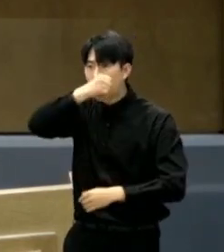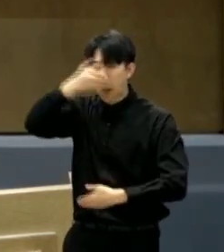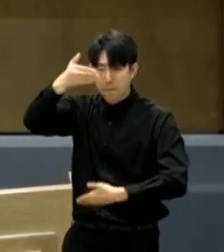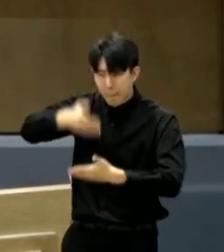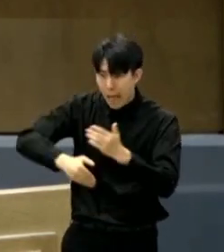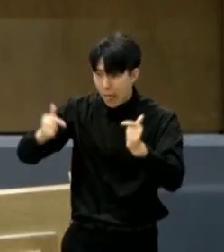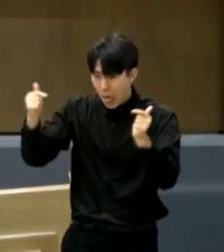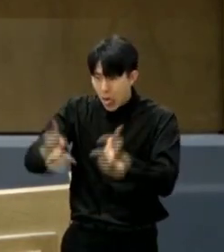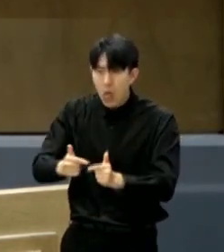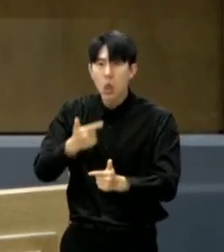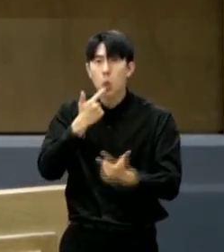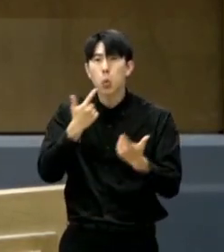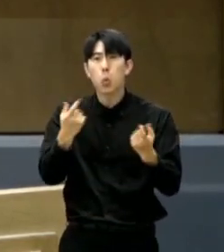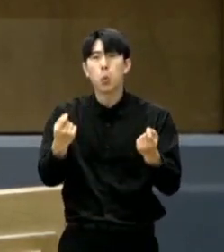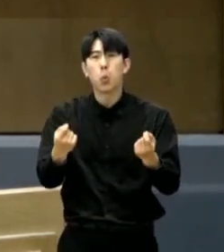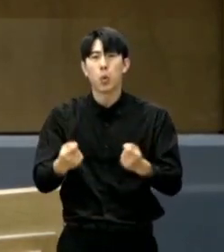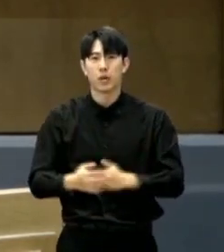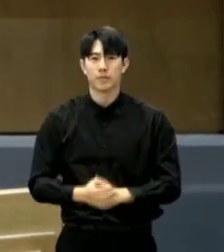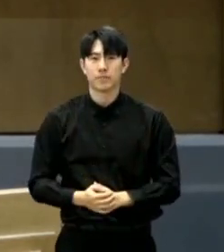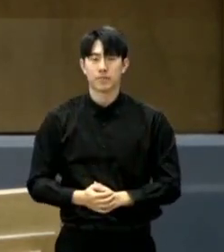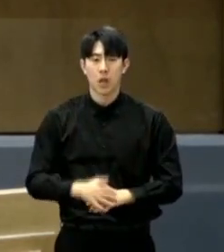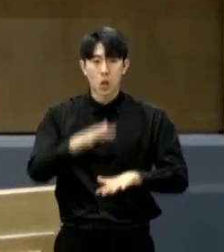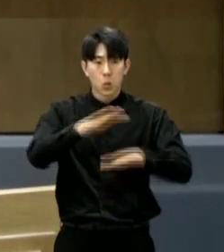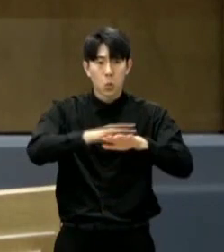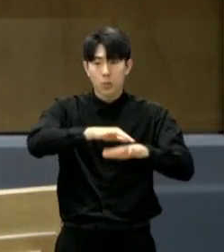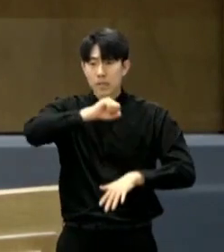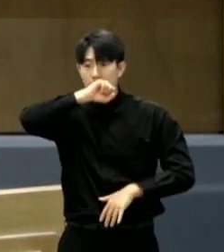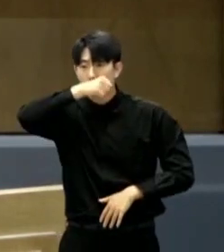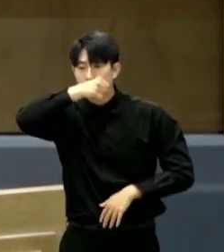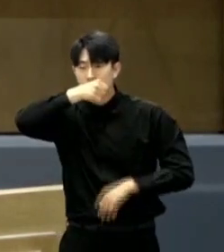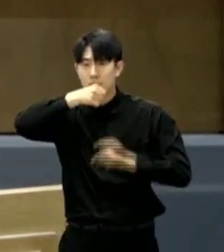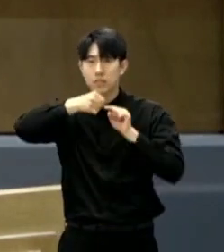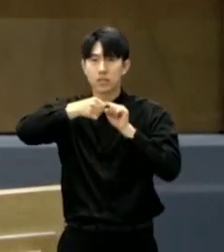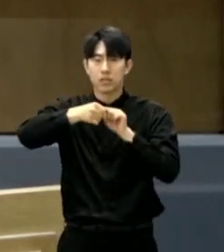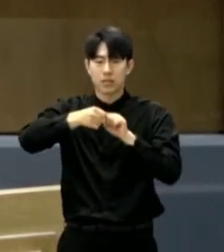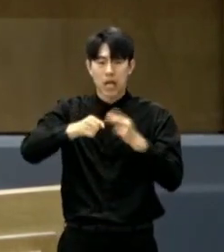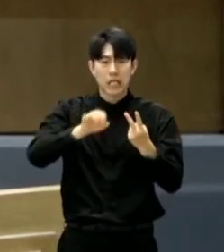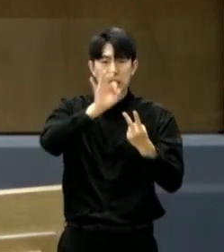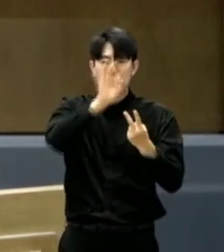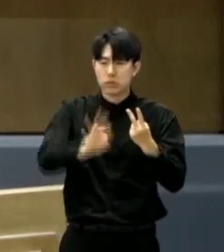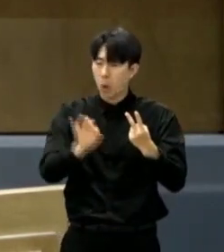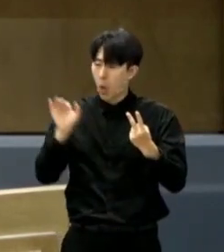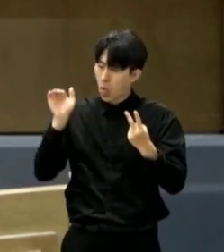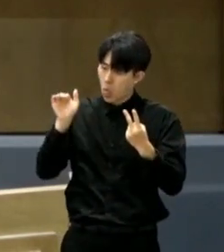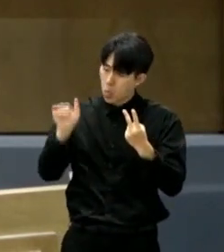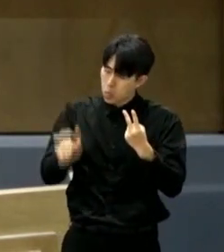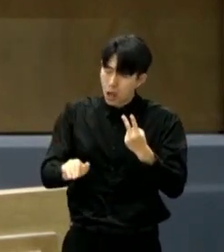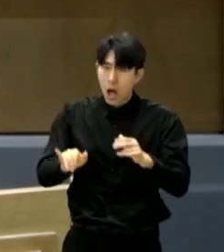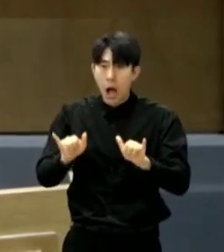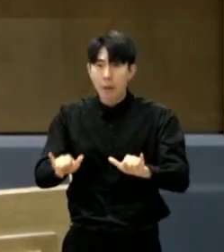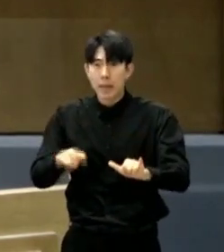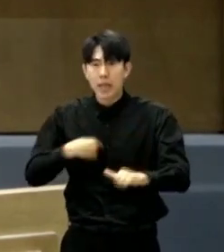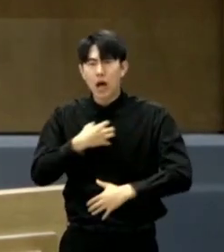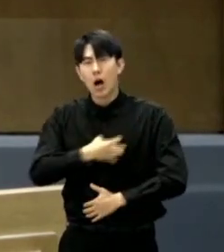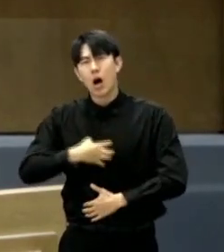감액된 것입니다. 이러다가 농업 예산이 농업 인구 비율처럼 2%로 내려가지는 않을까